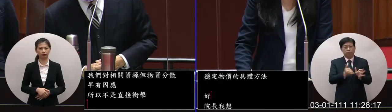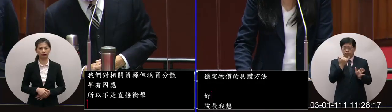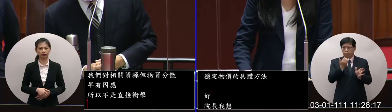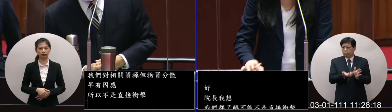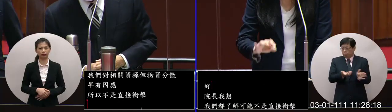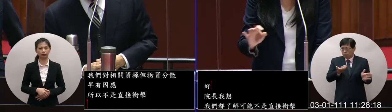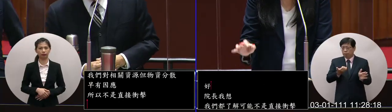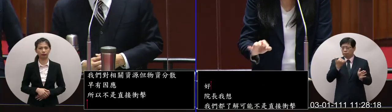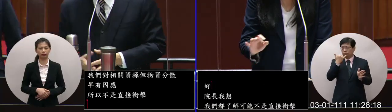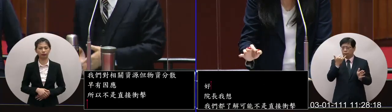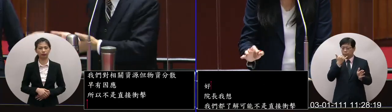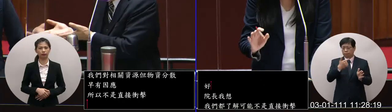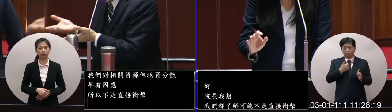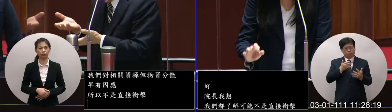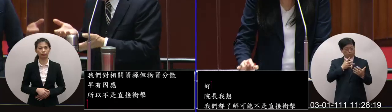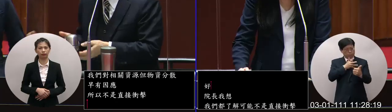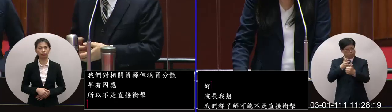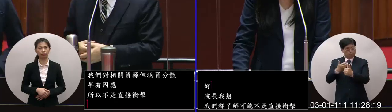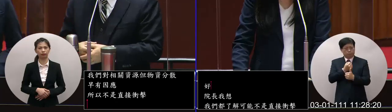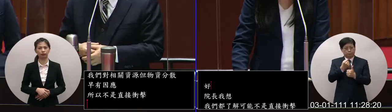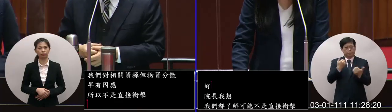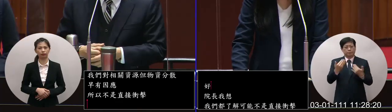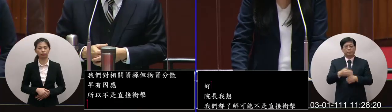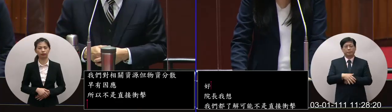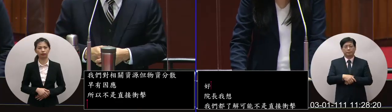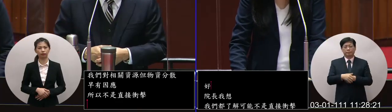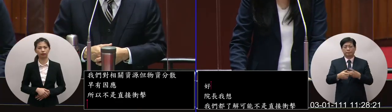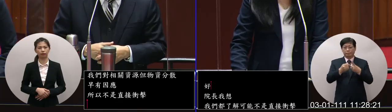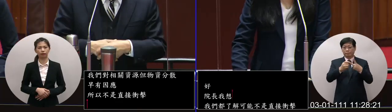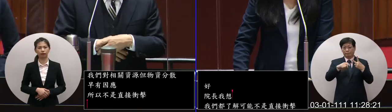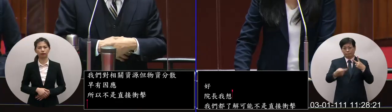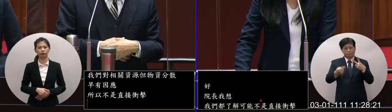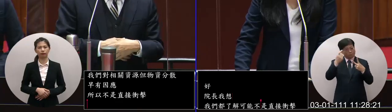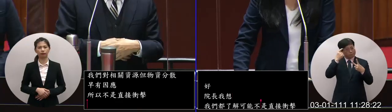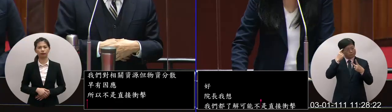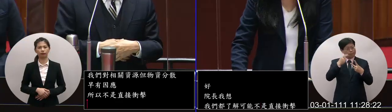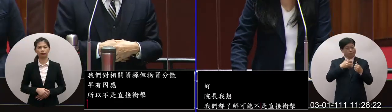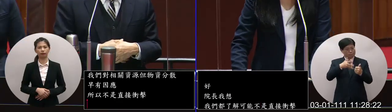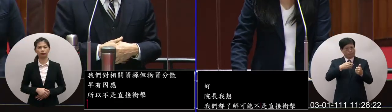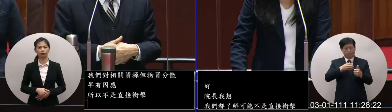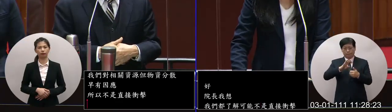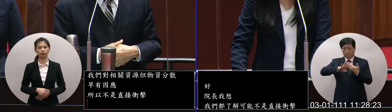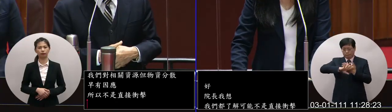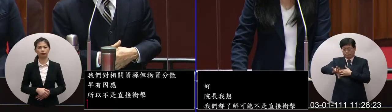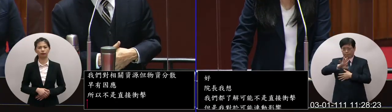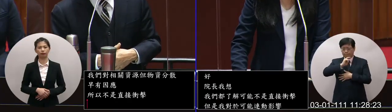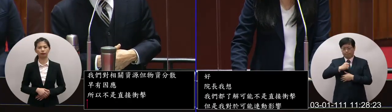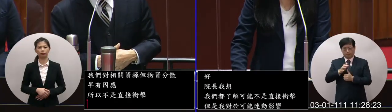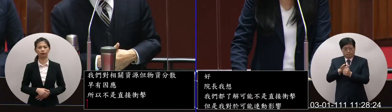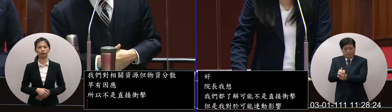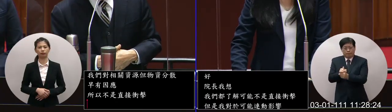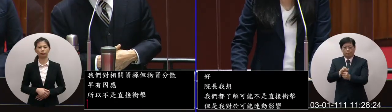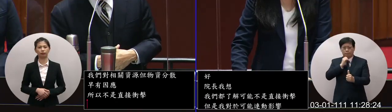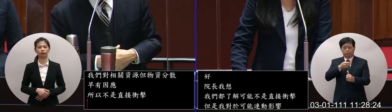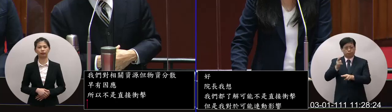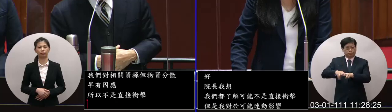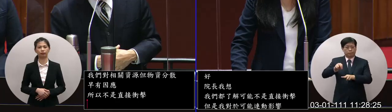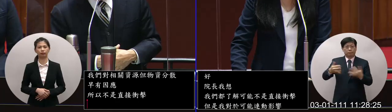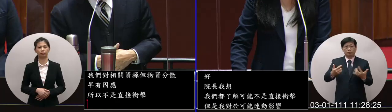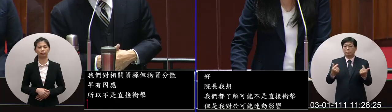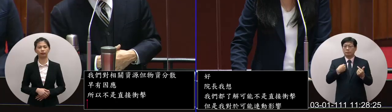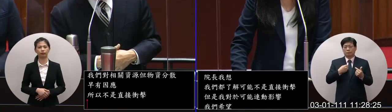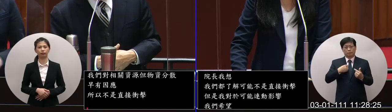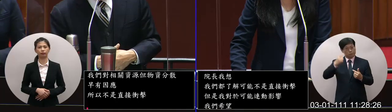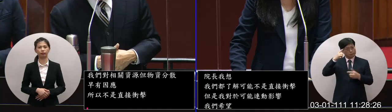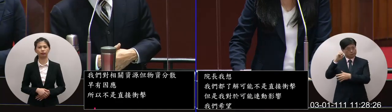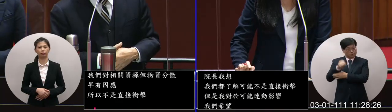要及早能够是全面的去了解跟掌握哦。那接下来我们讲到这个相关的制裁哦，我本人非常的同意，其实要对于这种